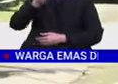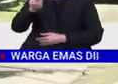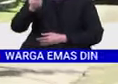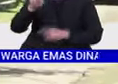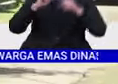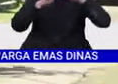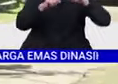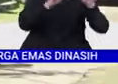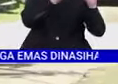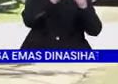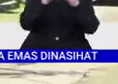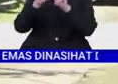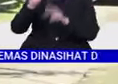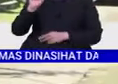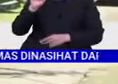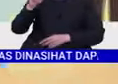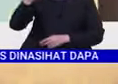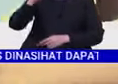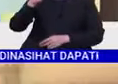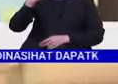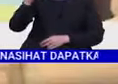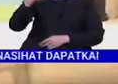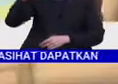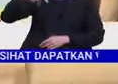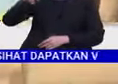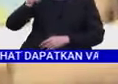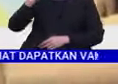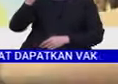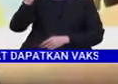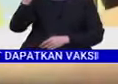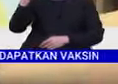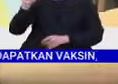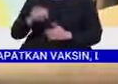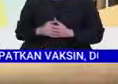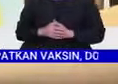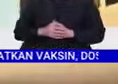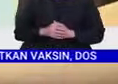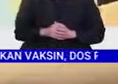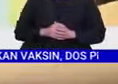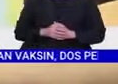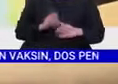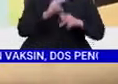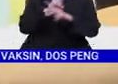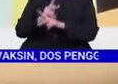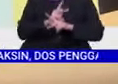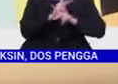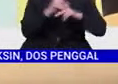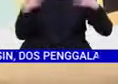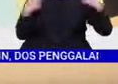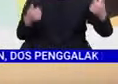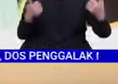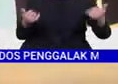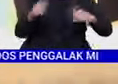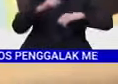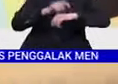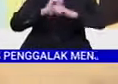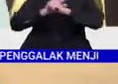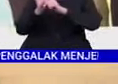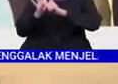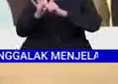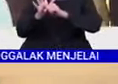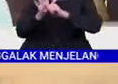di dewan Kampung muhibah putatan auto jaga keselamatan nasob untuk laman endemik sekarang